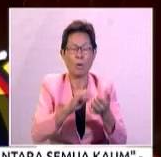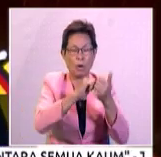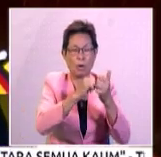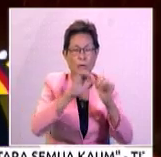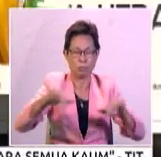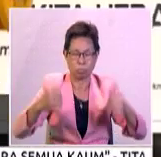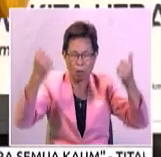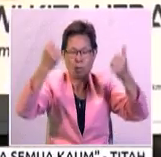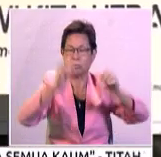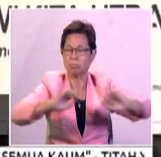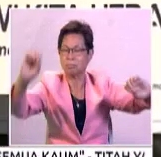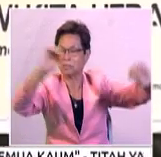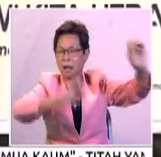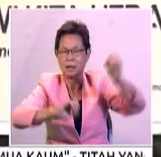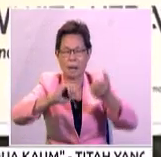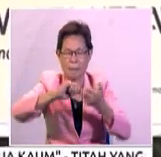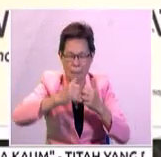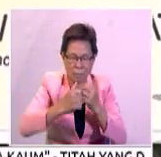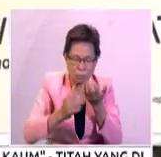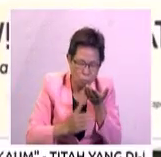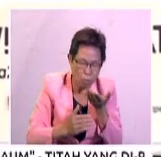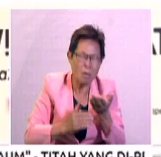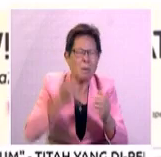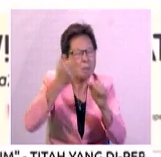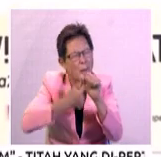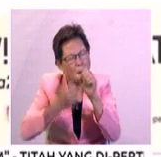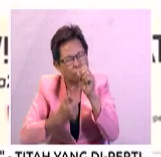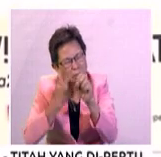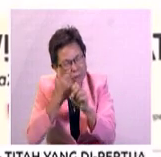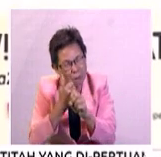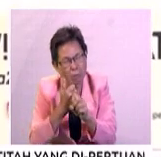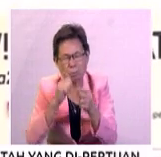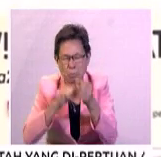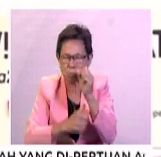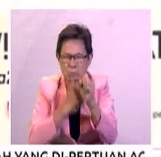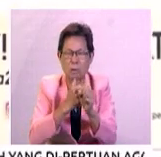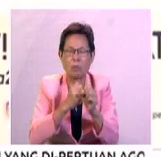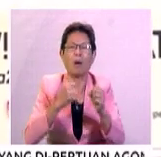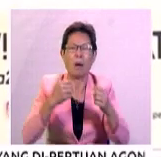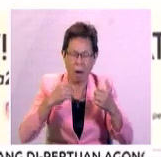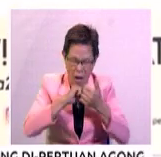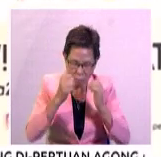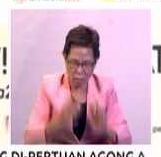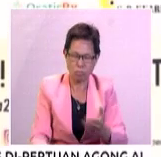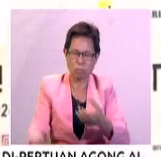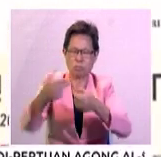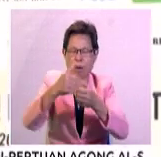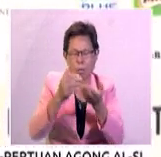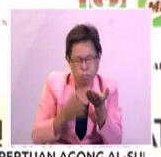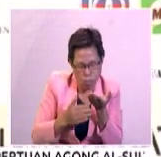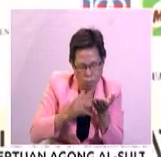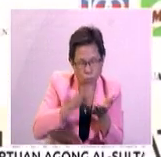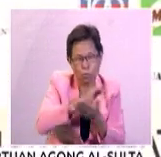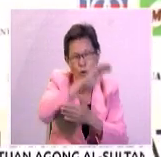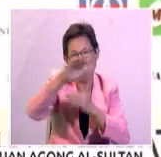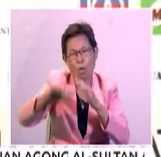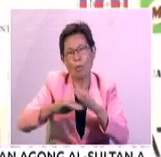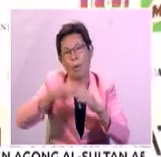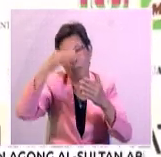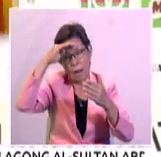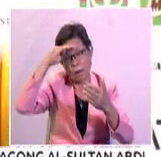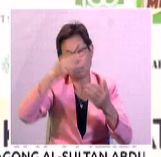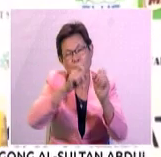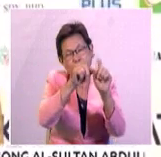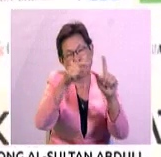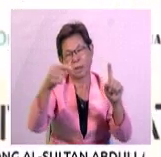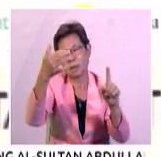doping kerana setiap tahun ada sahaja atlet angkat berat terpalit dengan isu tersebut. Sukma 2020 akan berlangsung di Johor dari